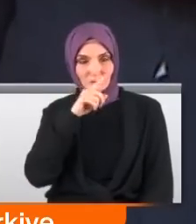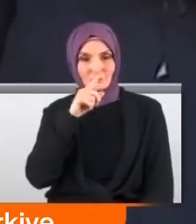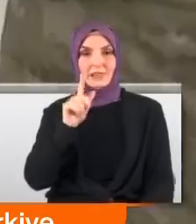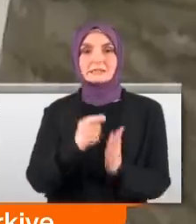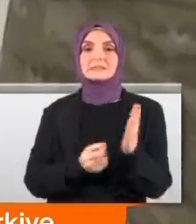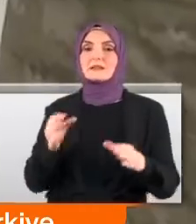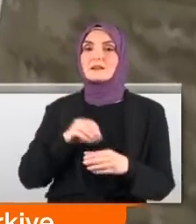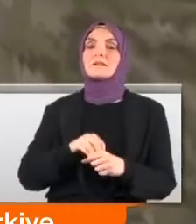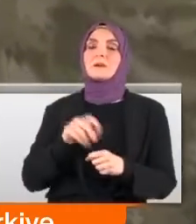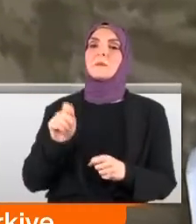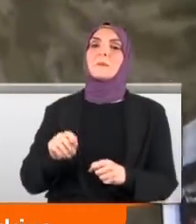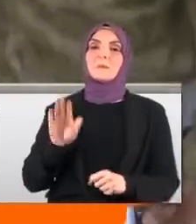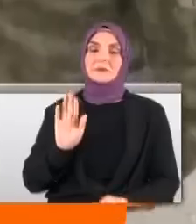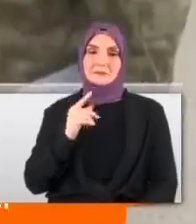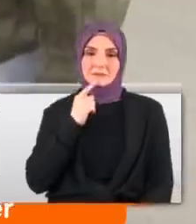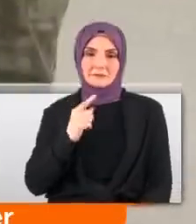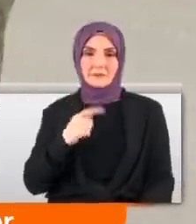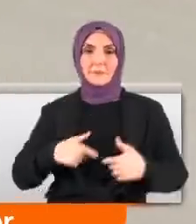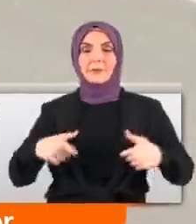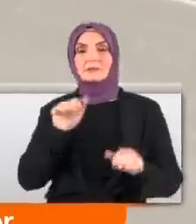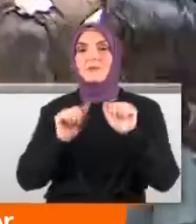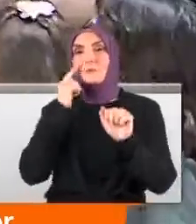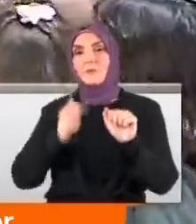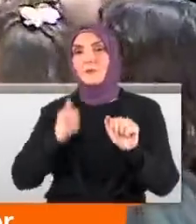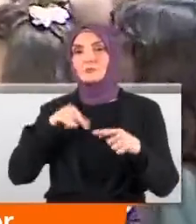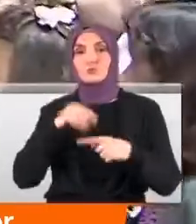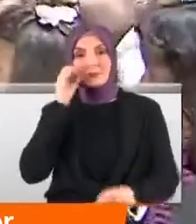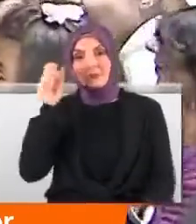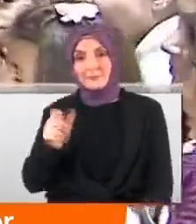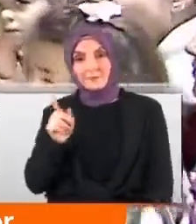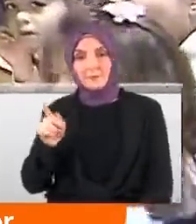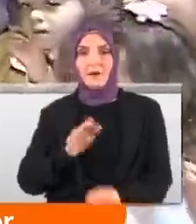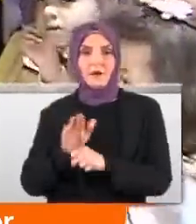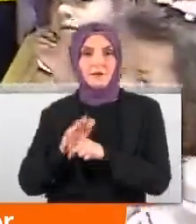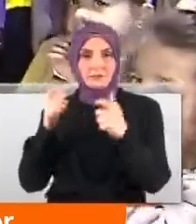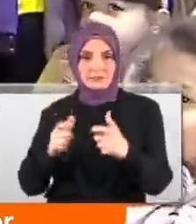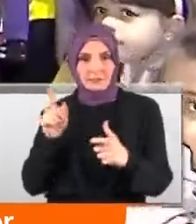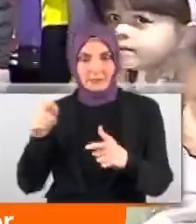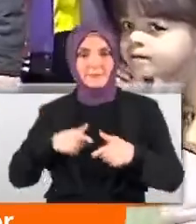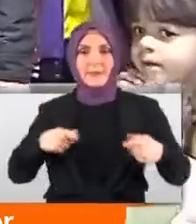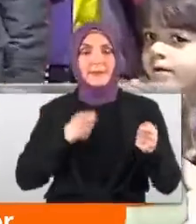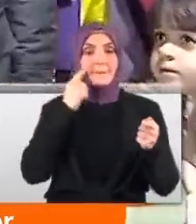yer almadı. Milli Savunma Bakanı Hulusi Akar Kayseri'den, Milli Eğitim Bakanı Mahmut Özer